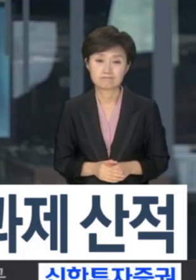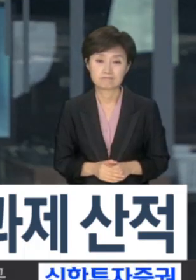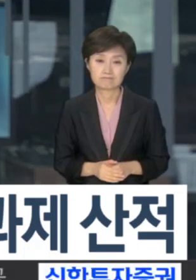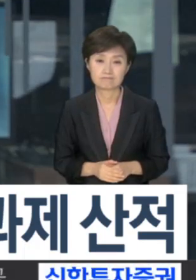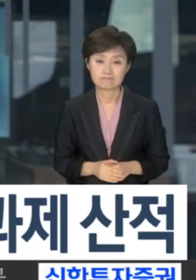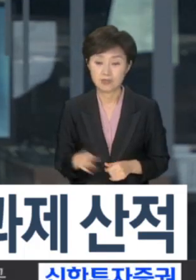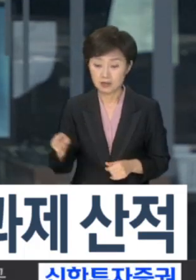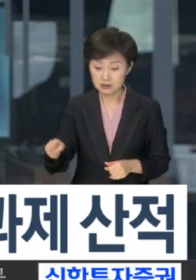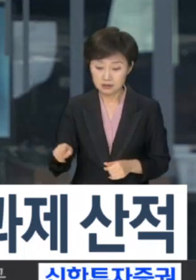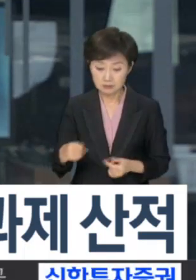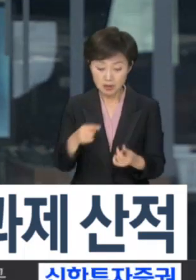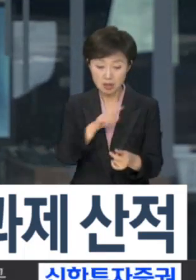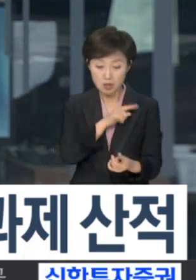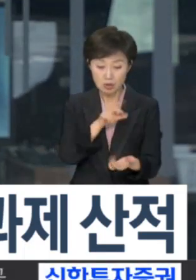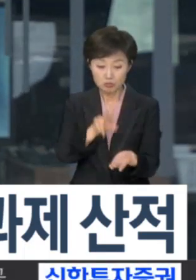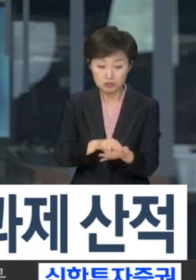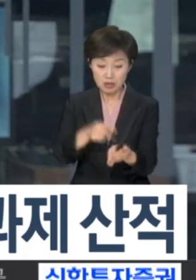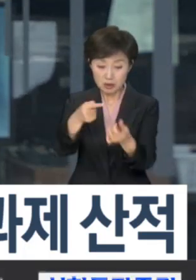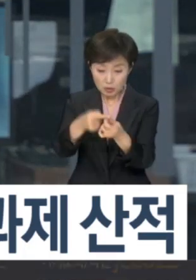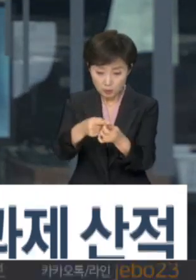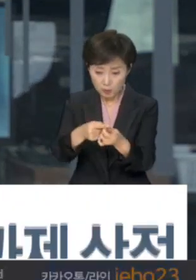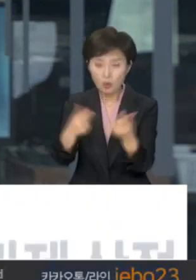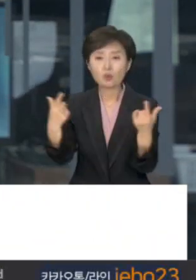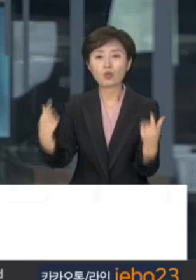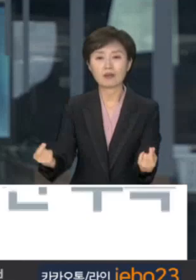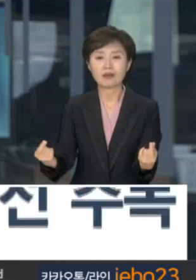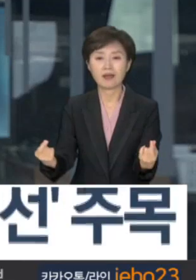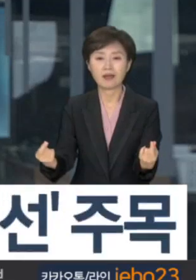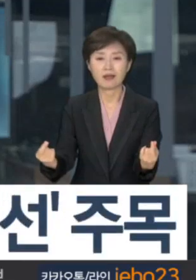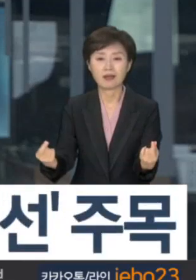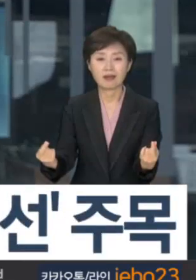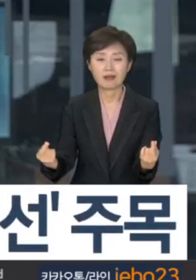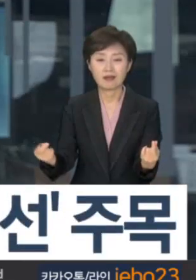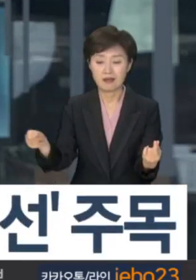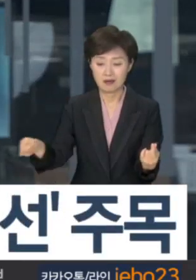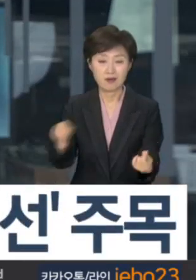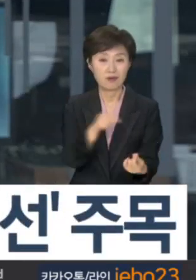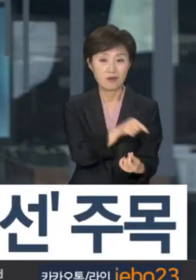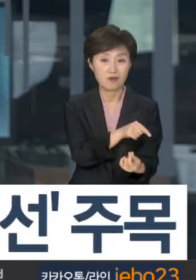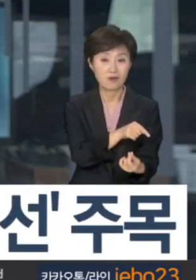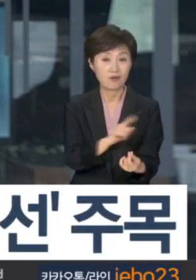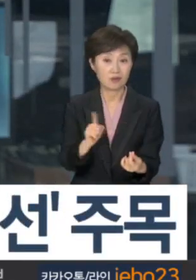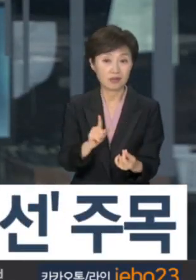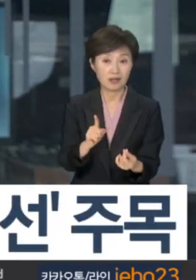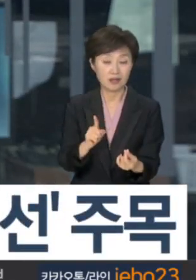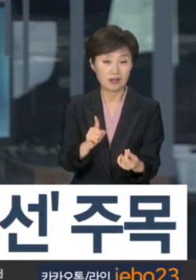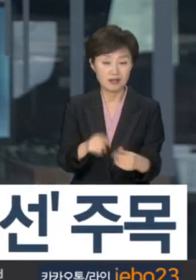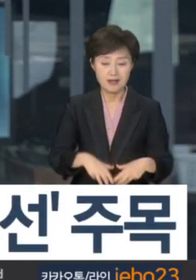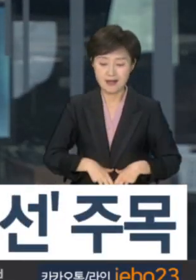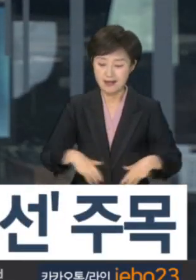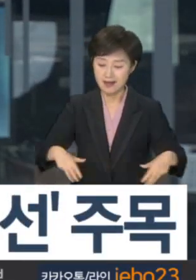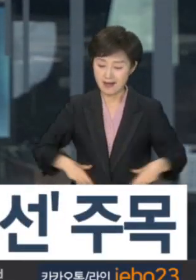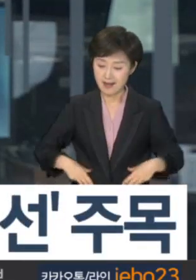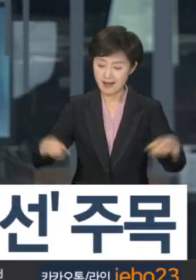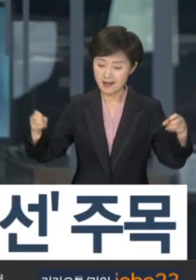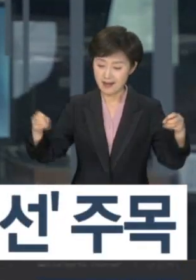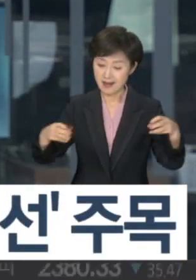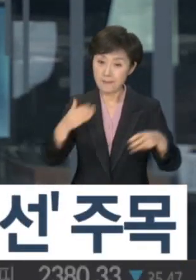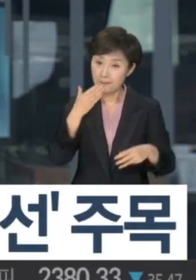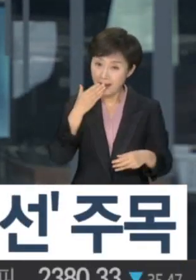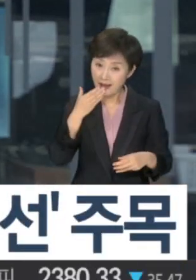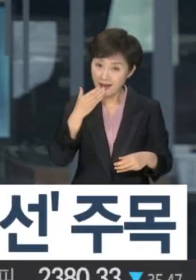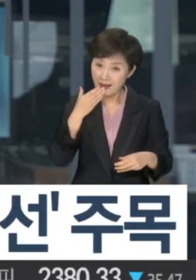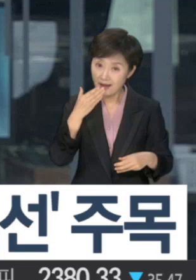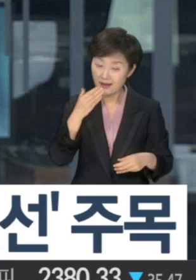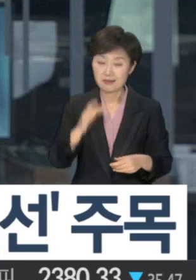이렇게 서로 집중하는 게 같은 시점에서 국민의힘과 민주당 이제는 서로 대승적인 협력, 대대적인 협력 가능할